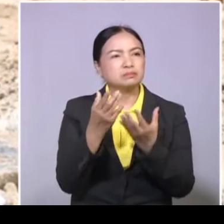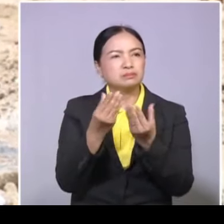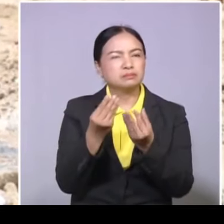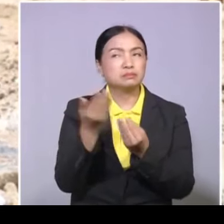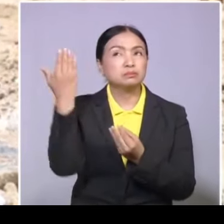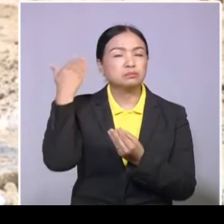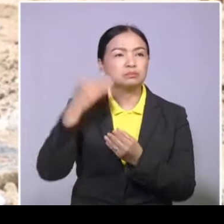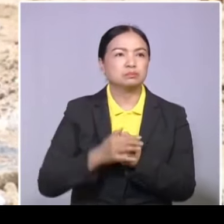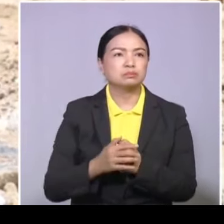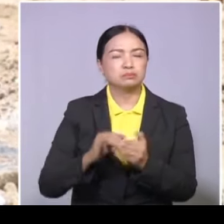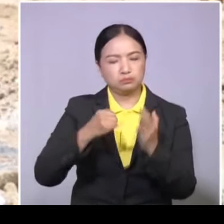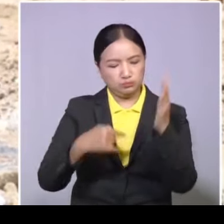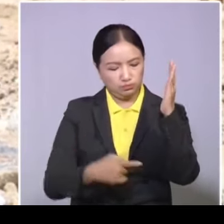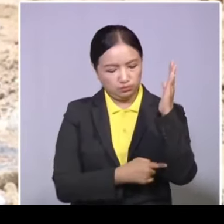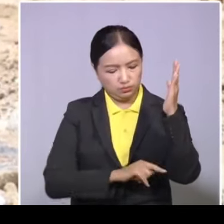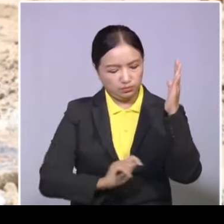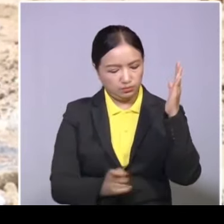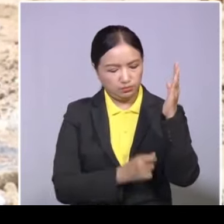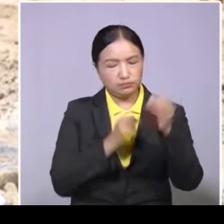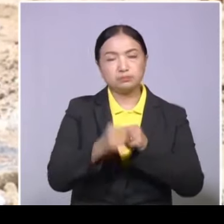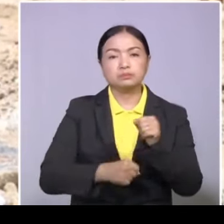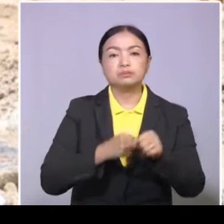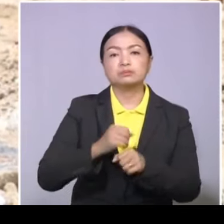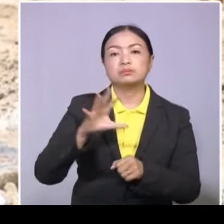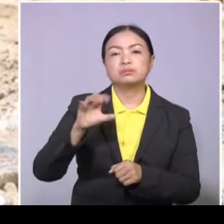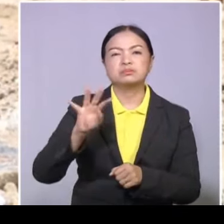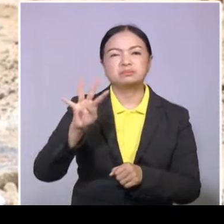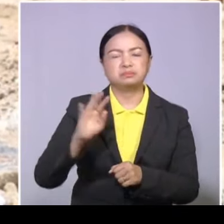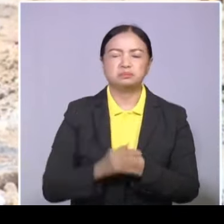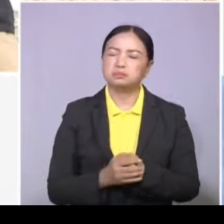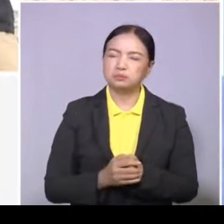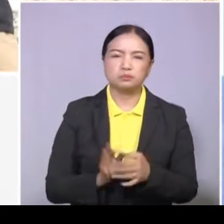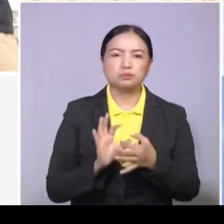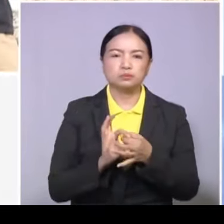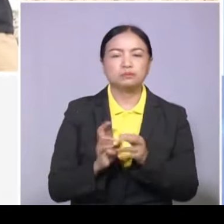มเบญจาที่จังหวัดกระบี่เมื่อปี54เลยค่ะซึ่งก็เป็นเรื่องที่ต้องเฝ้าระวังกันอย่างเข้มงวดค่ะ